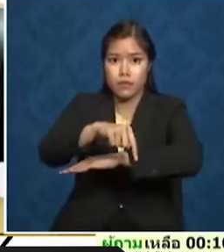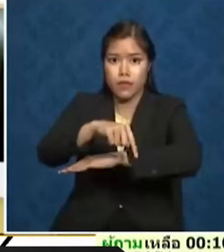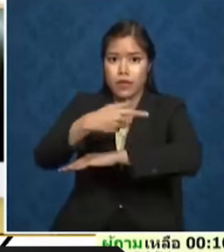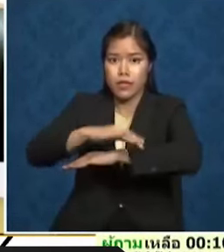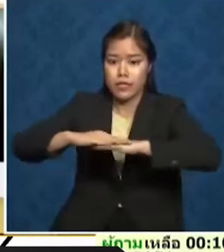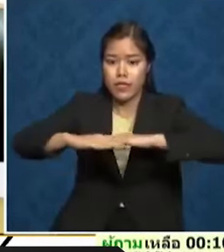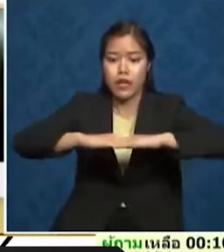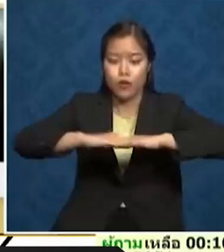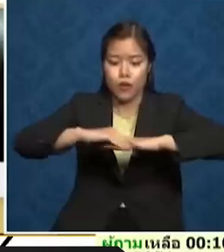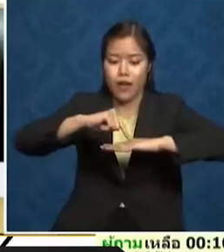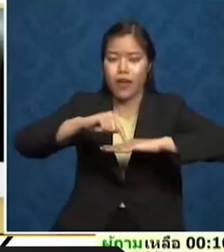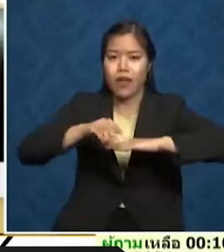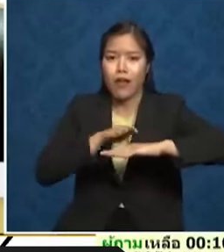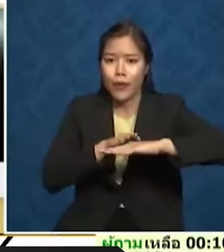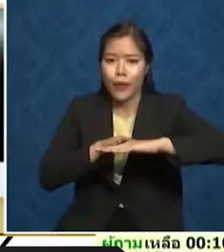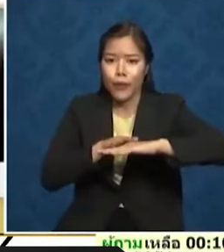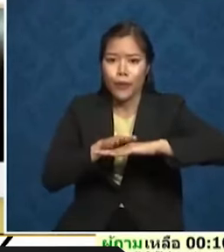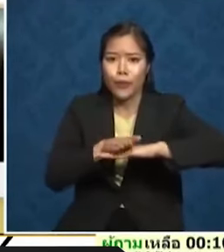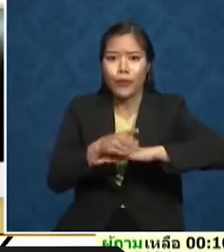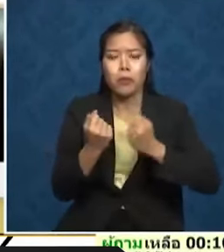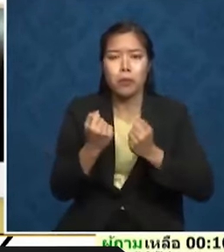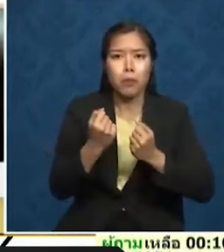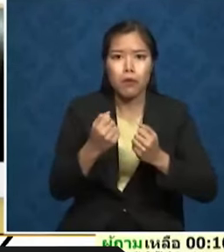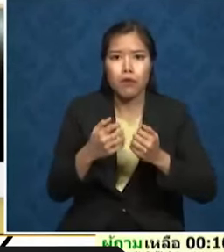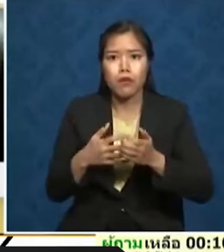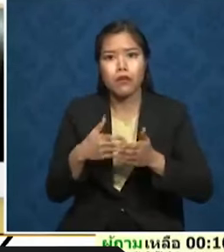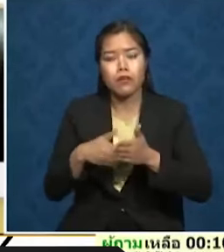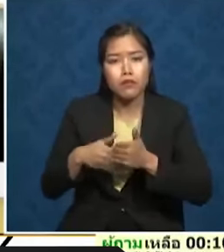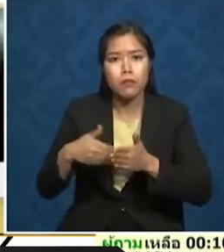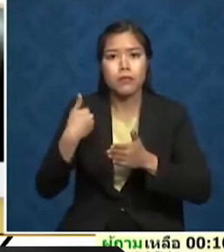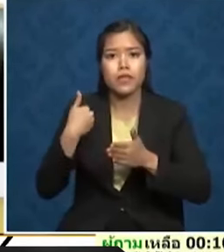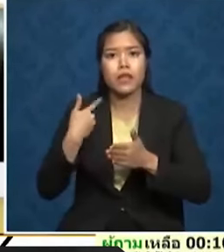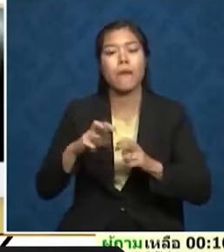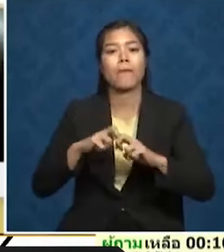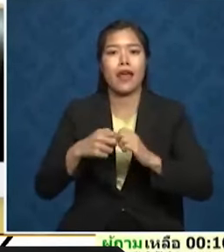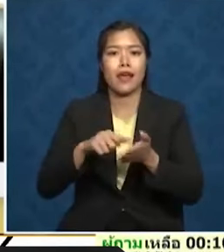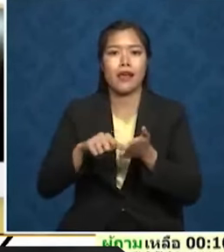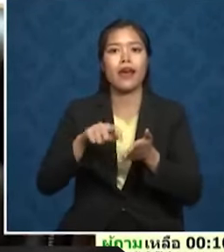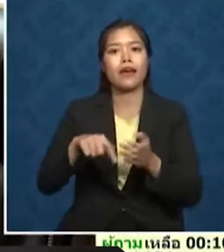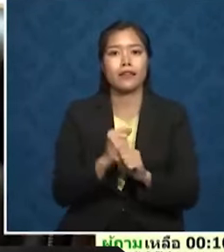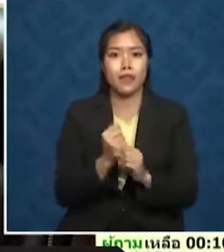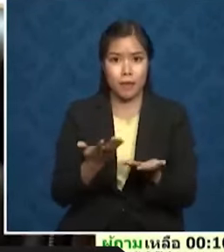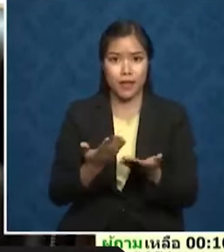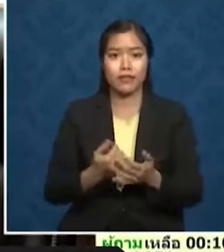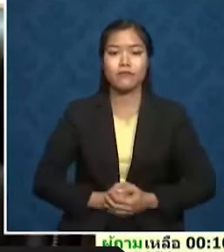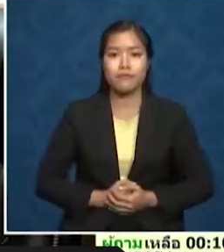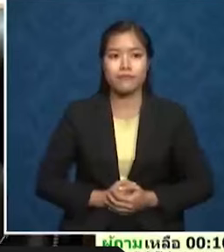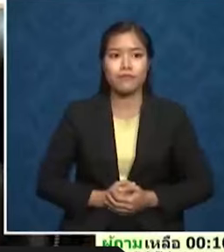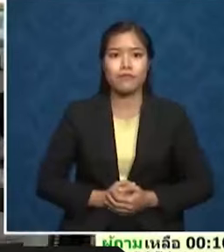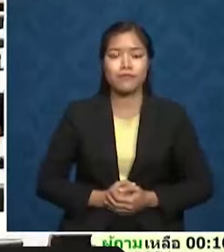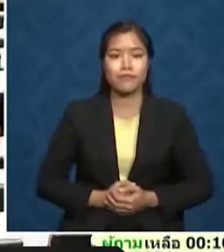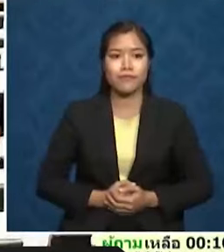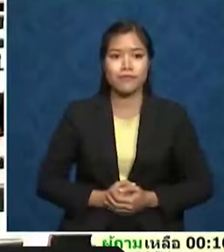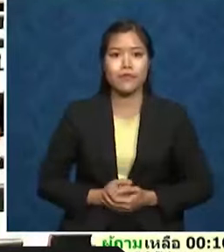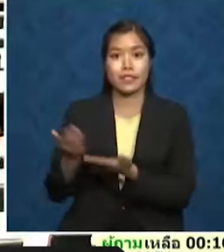ต่อกันนะครับถามว่าท่านจะแก้ปัญหานี้อย่างไรครับท่านรัฐมนตรีครับ ครับขอบคุณครับเชิญท่านรัฐมนตรีครับ